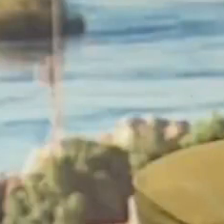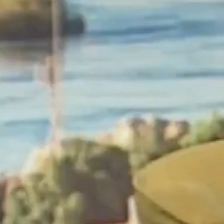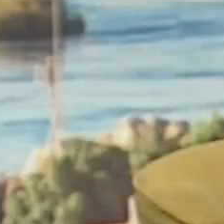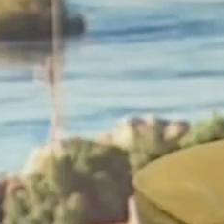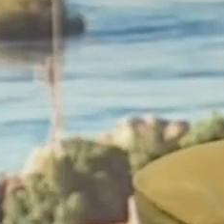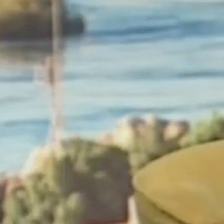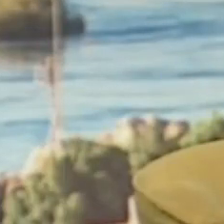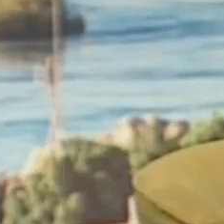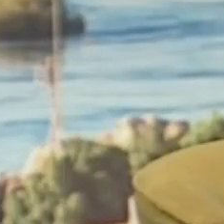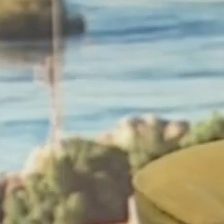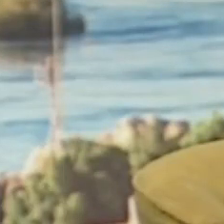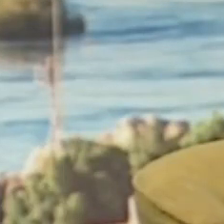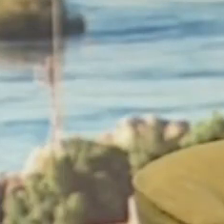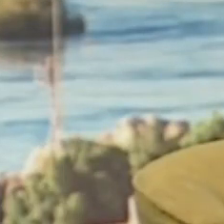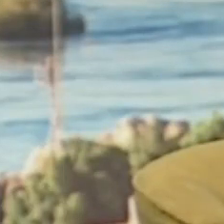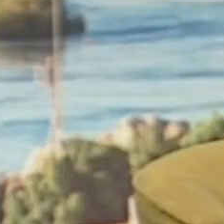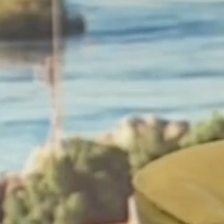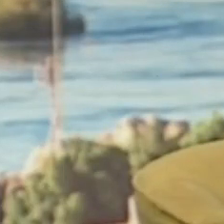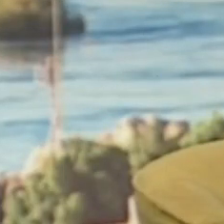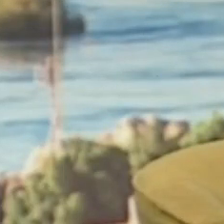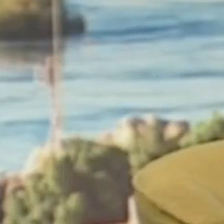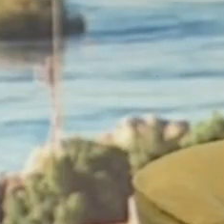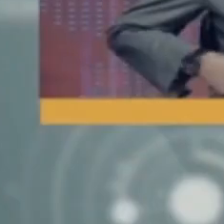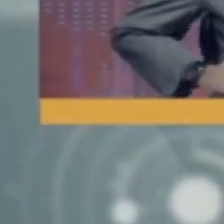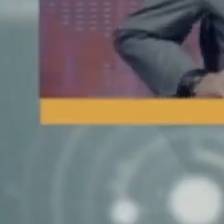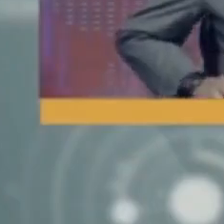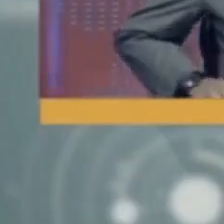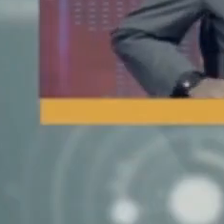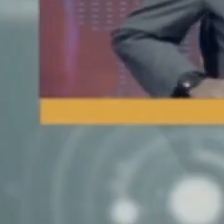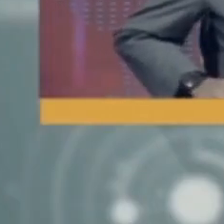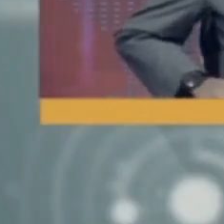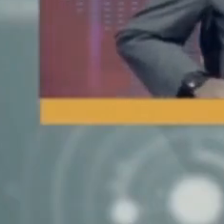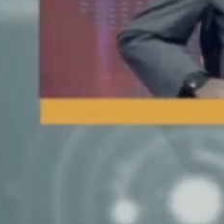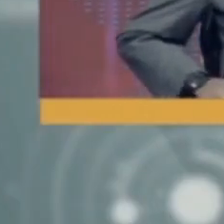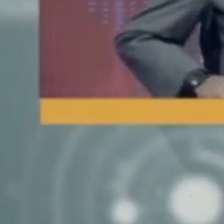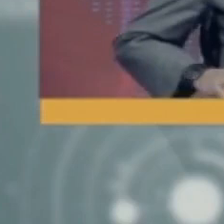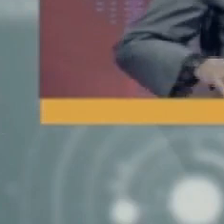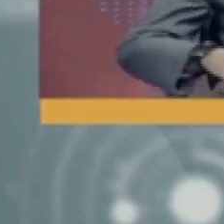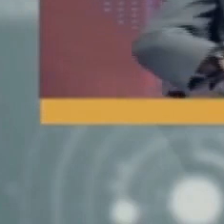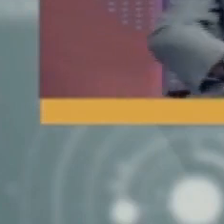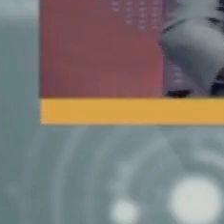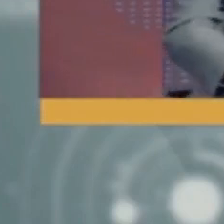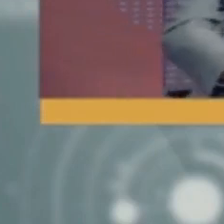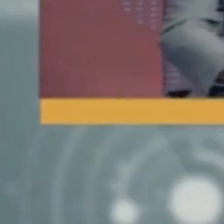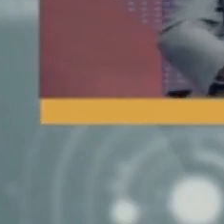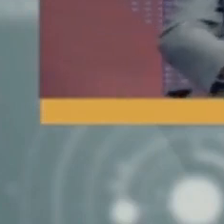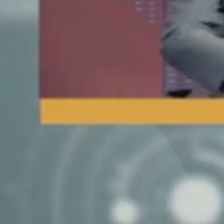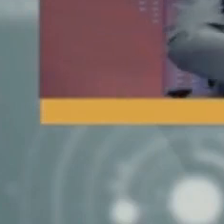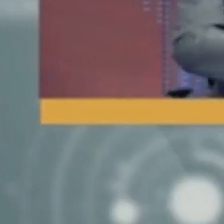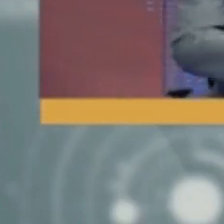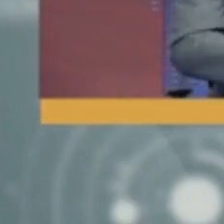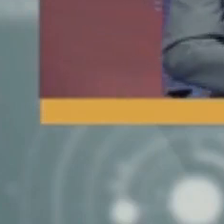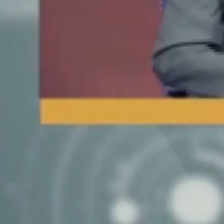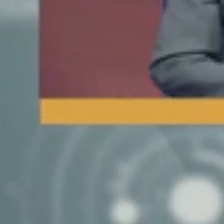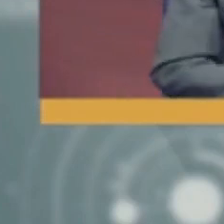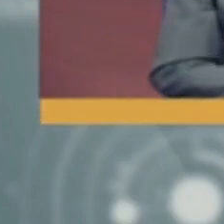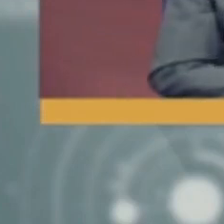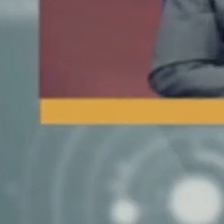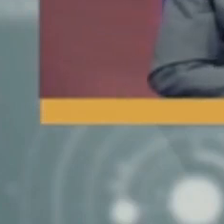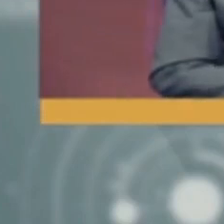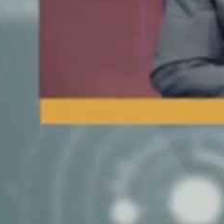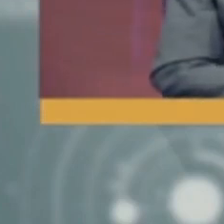نروح لزميلنا محمد بشير ومعاه موجز الأخبار. أهلا بك يا محمد، صباح الخير. تحياتي ليك دكتور خالد، وتحياتي